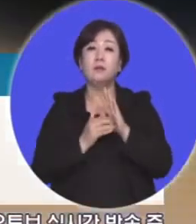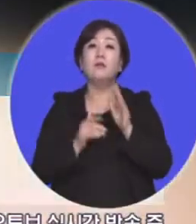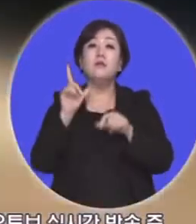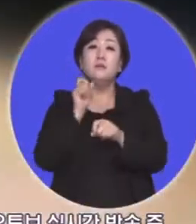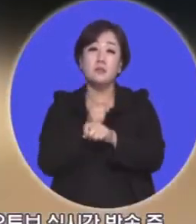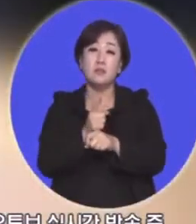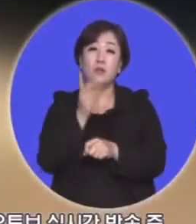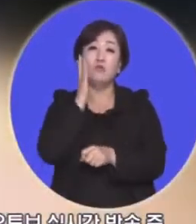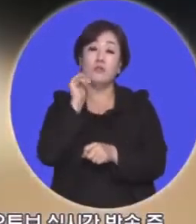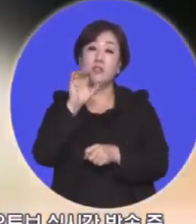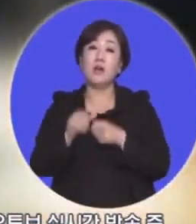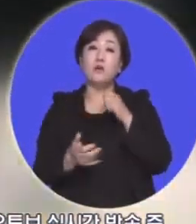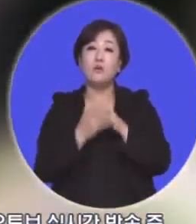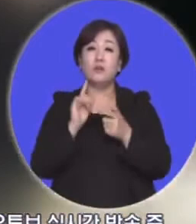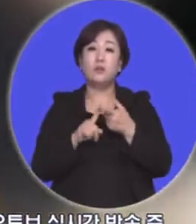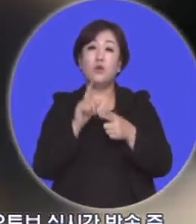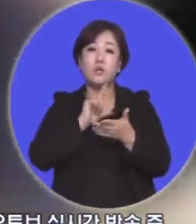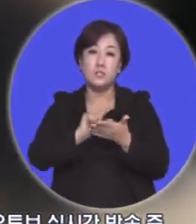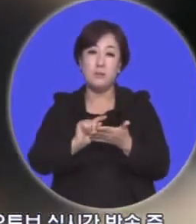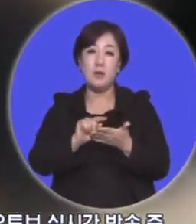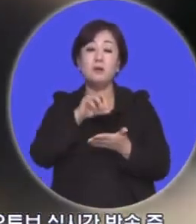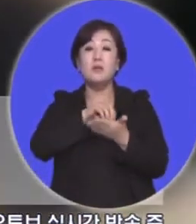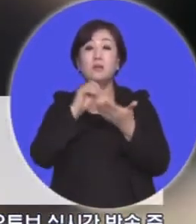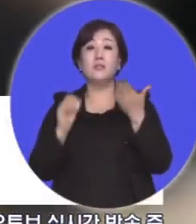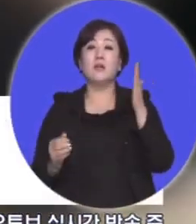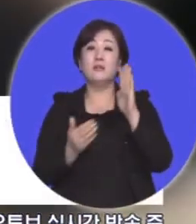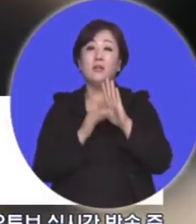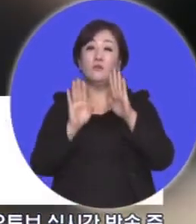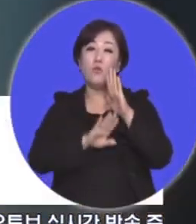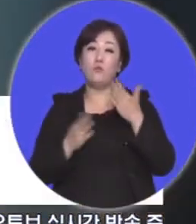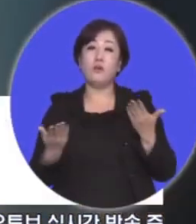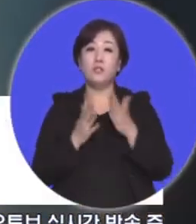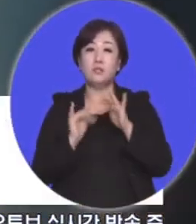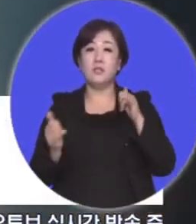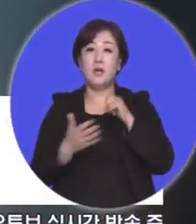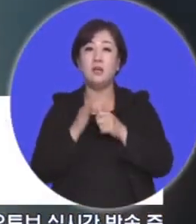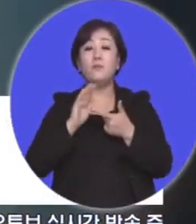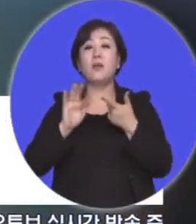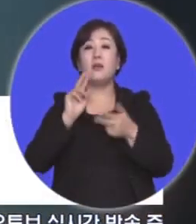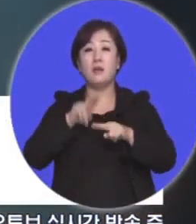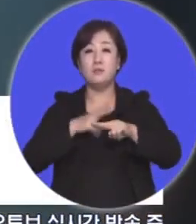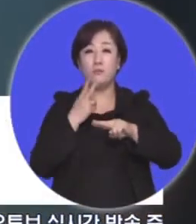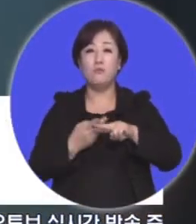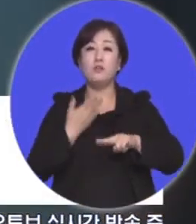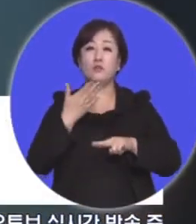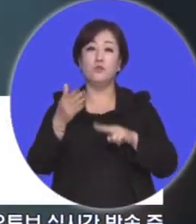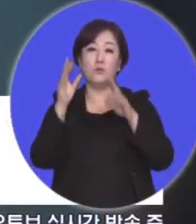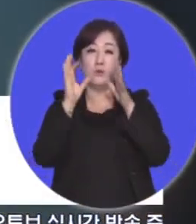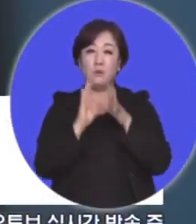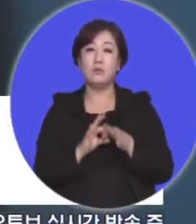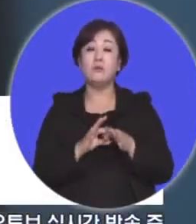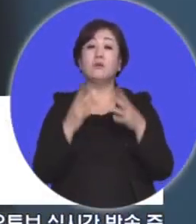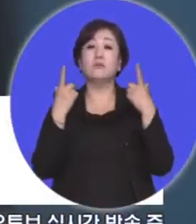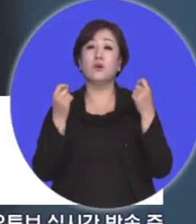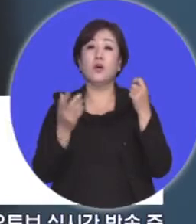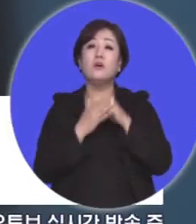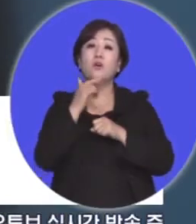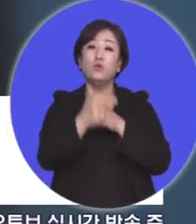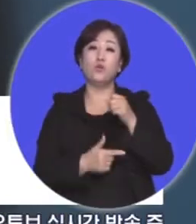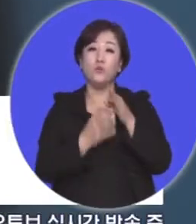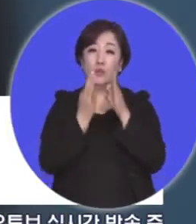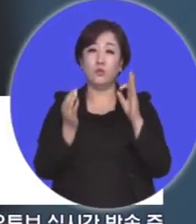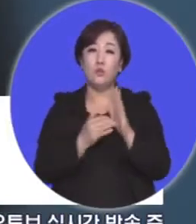울산은. 지자체 예산으로 퇴직하는 공무원에게 금품을 주는 관행도 여전합니다. 최근 6년